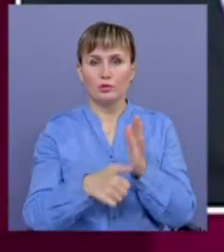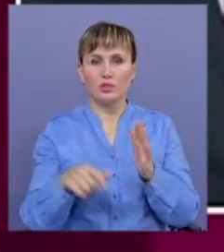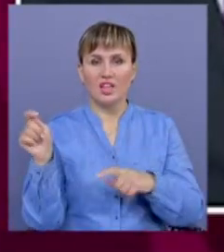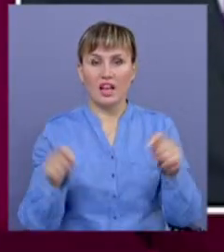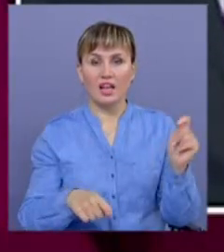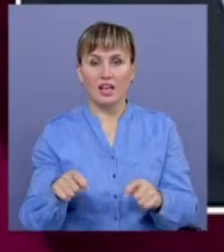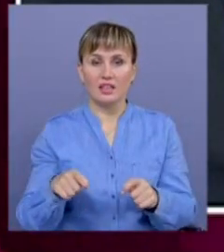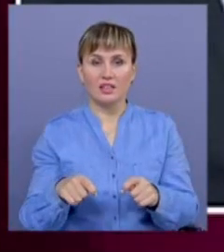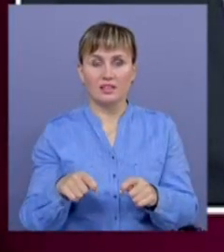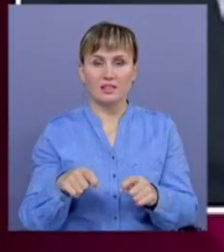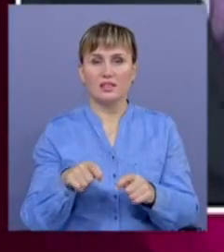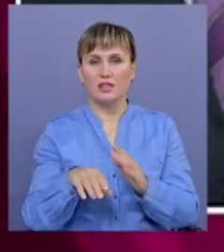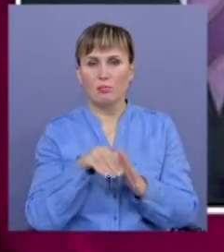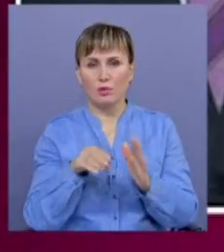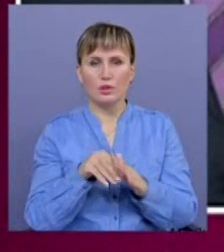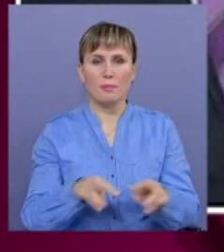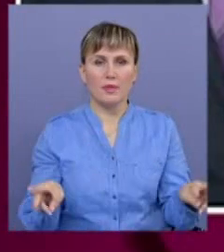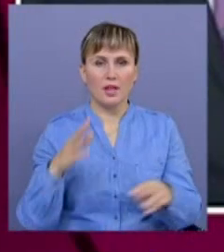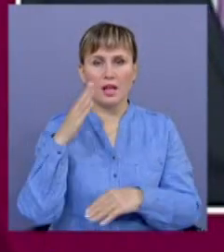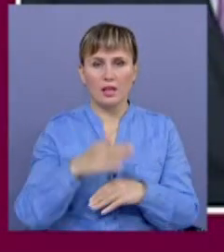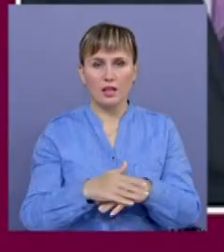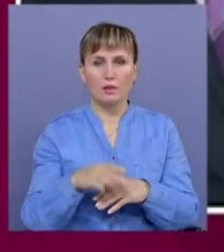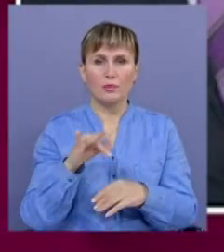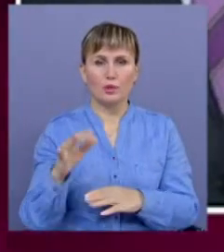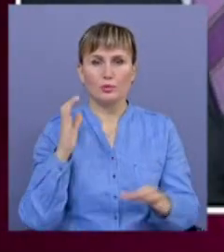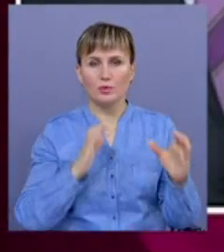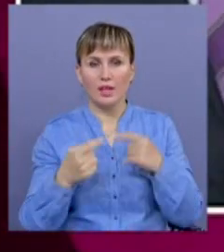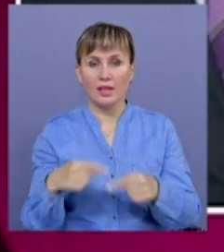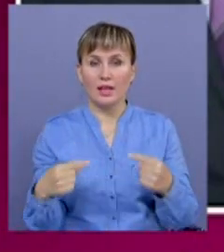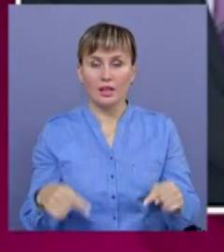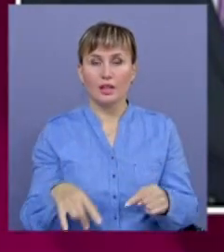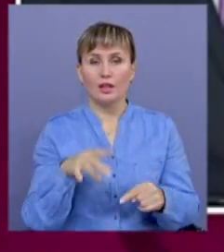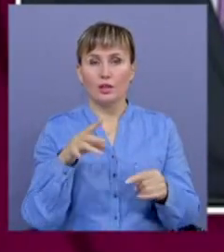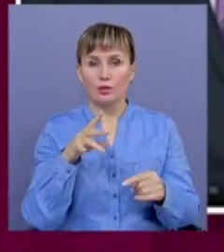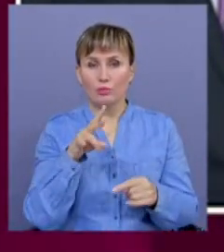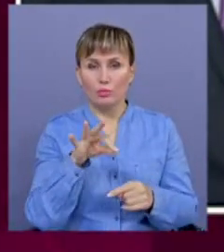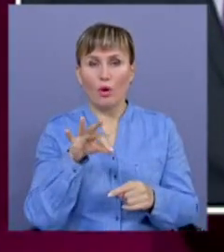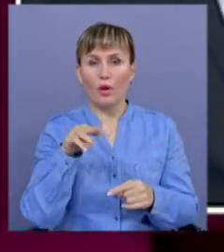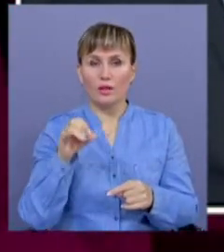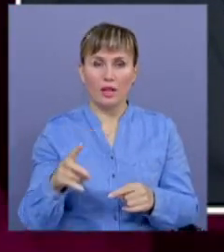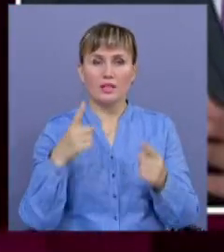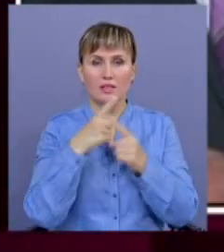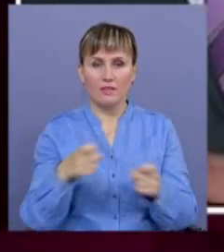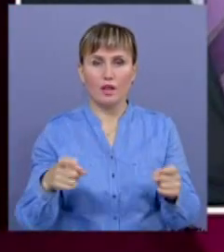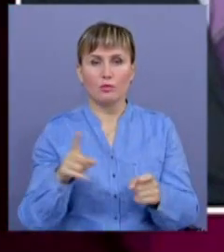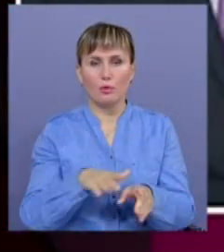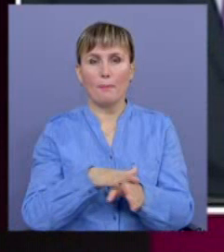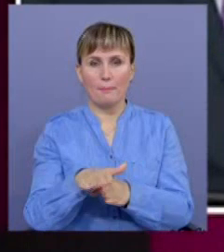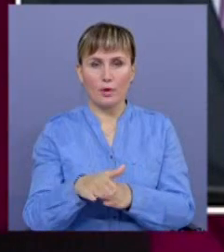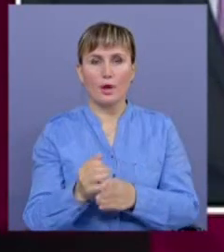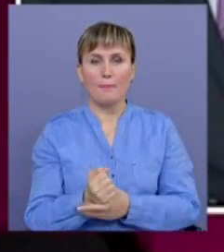делегатов. Это сенаторы, депутаты, министры, акимы и студенты. Нуротановцы в один голос заявили, что целиком и